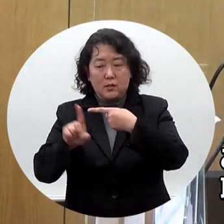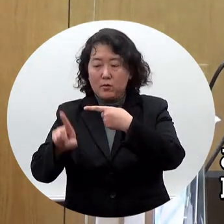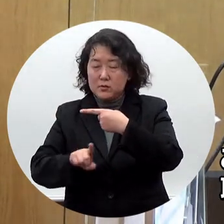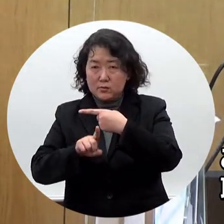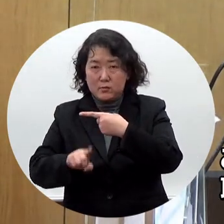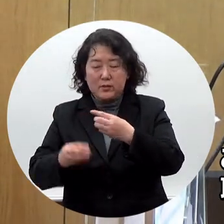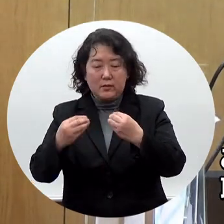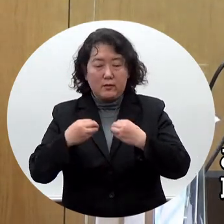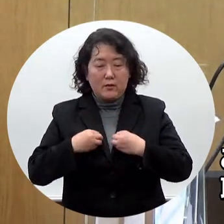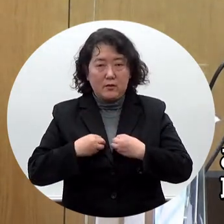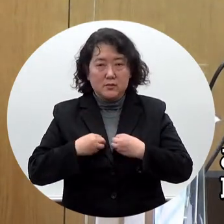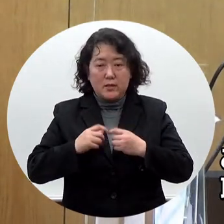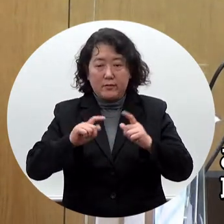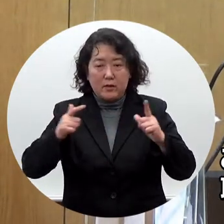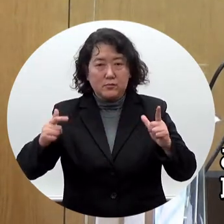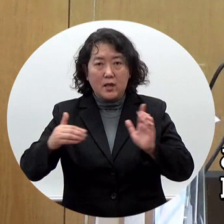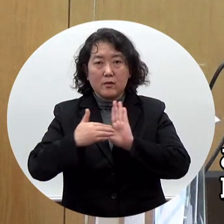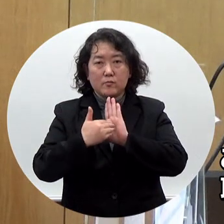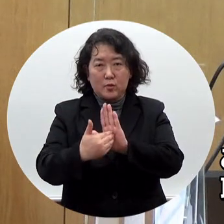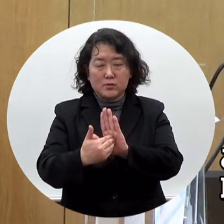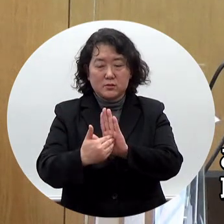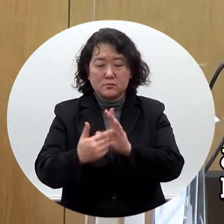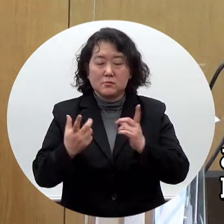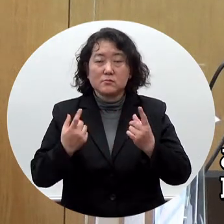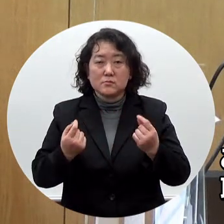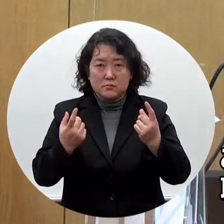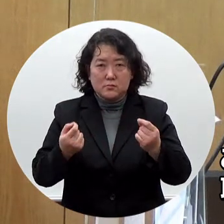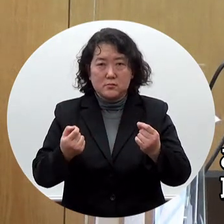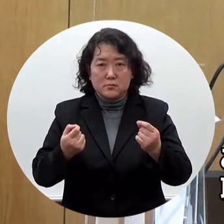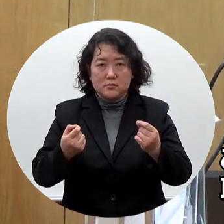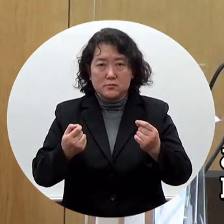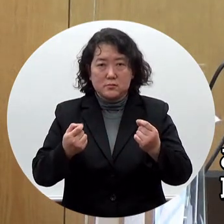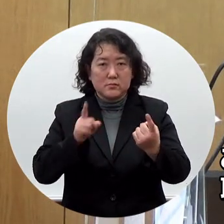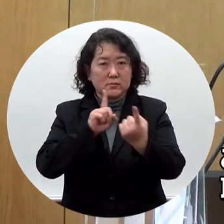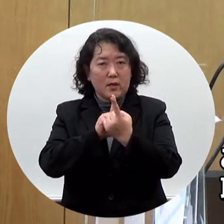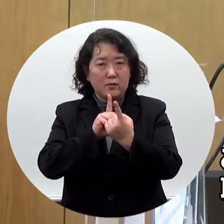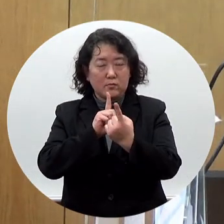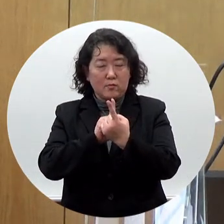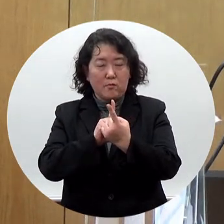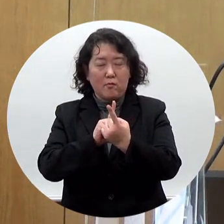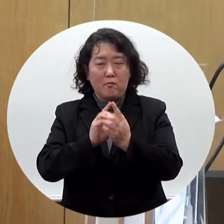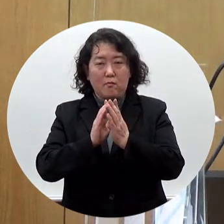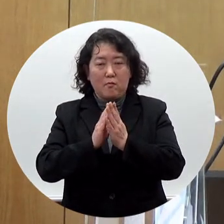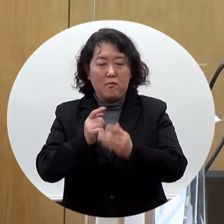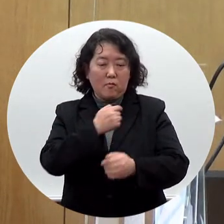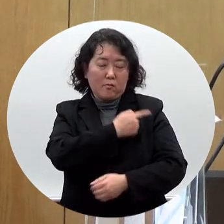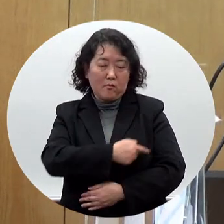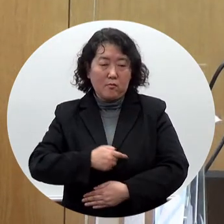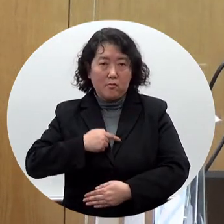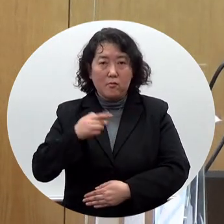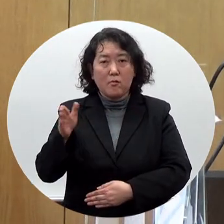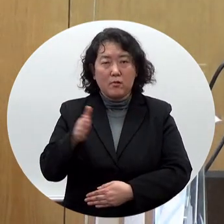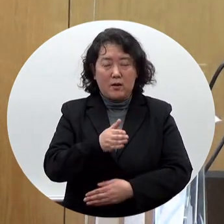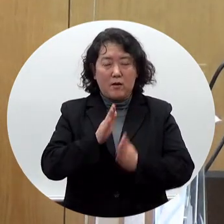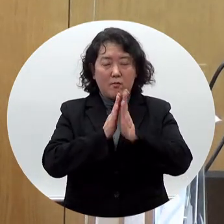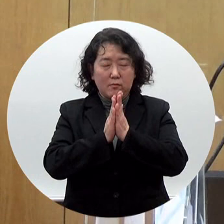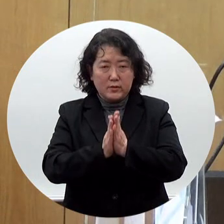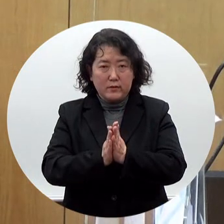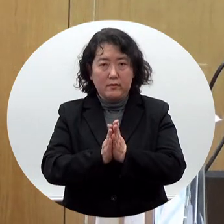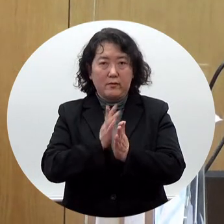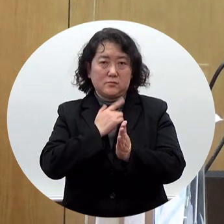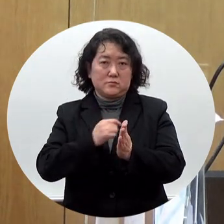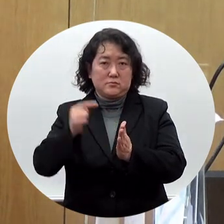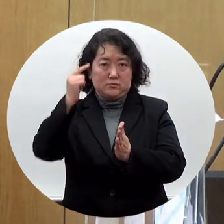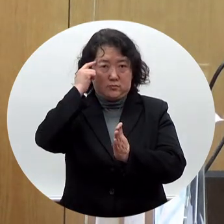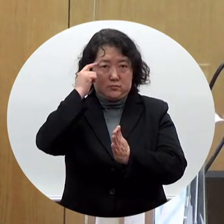感染拡大防止に徹底して取り組んでいただきますように、 心からお願いを申し上げる次第でござい